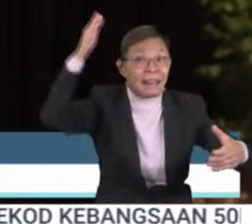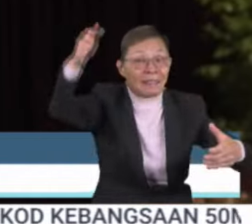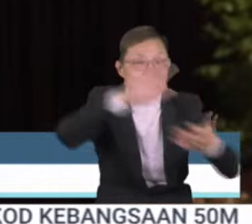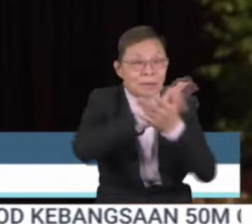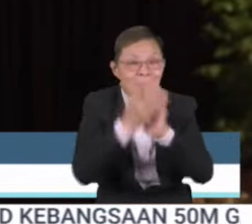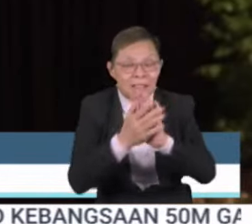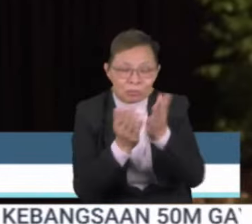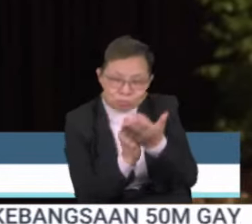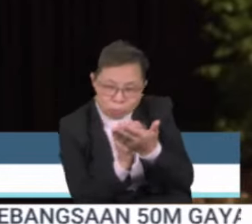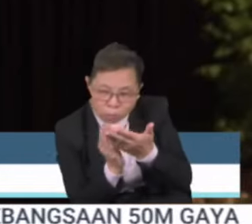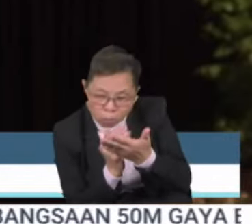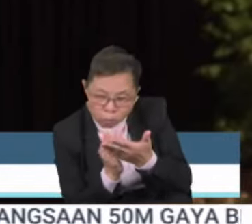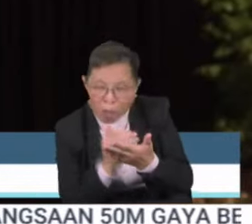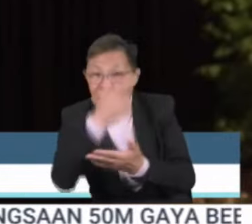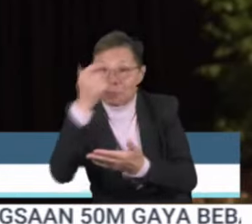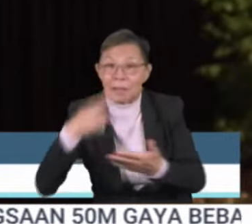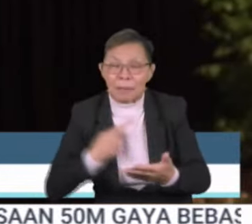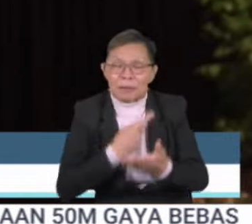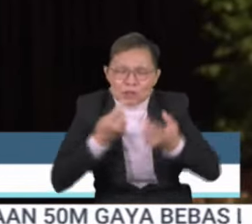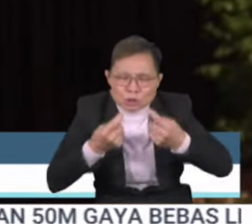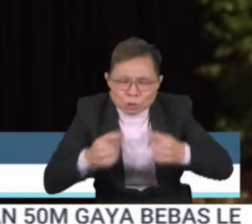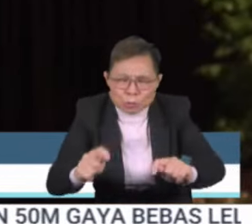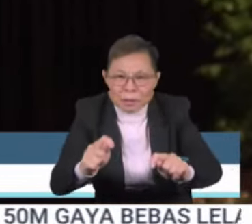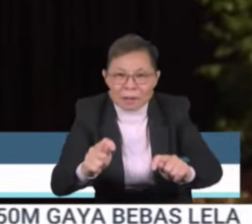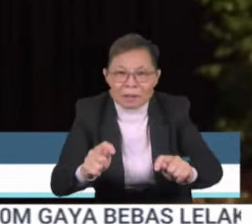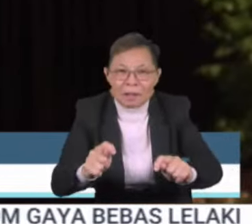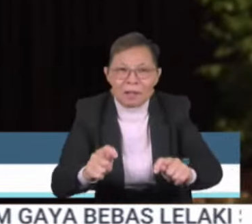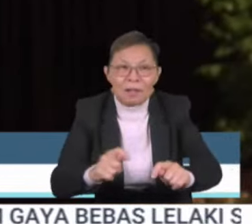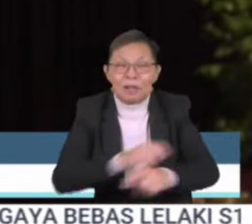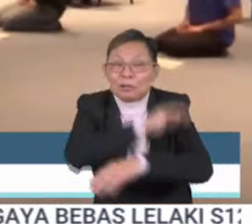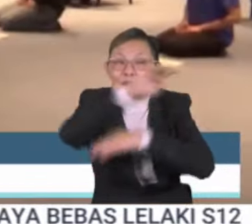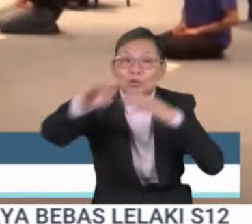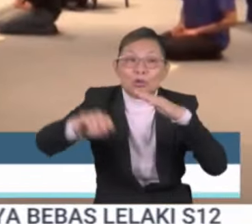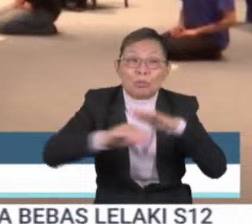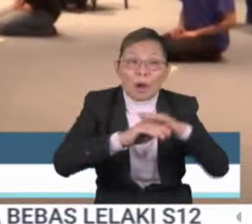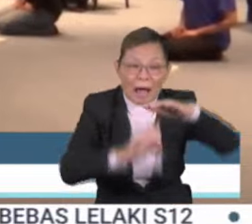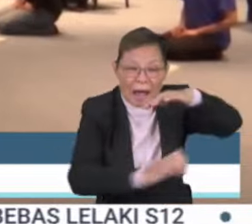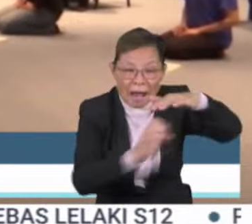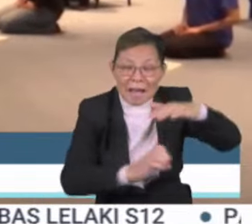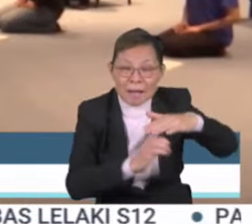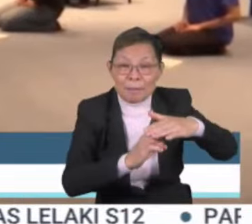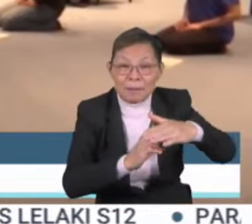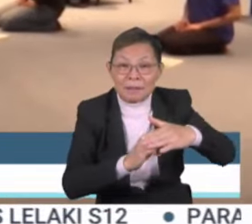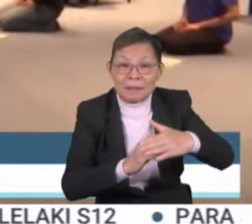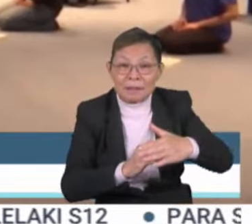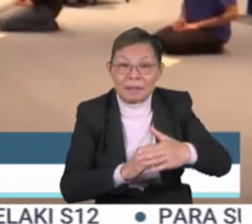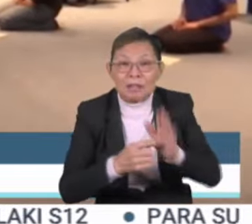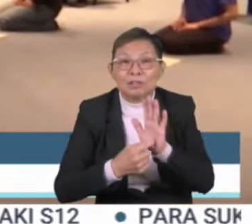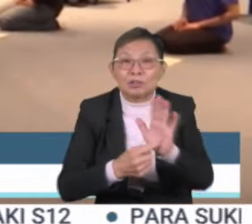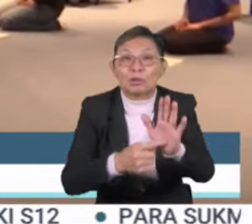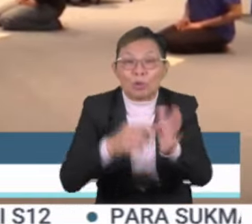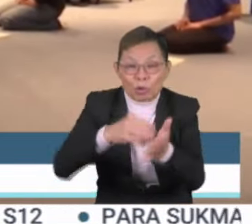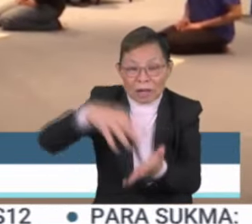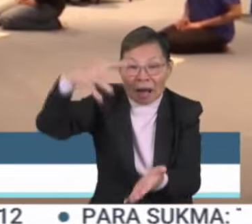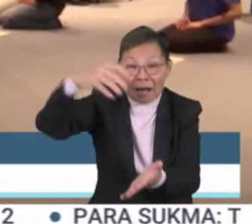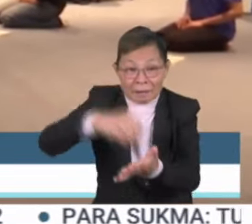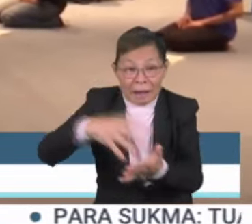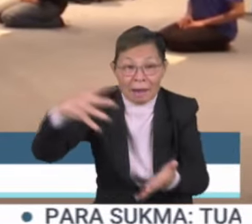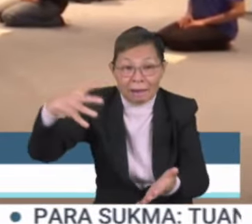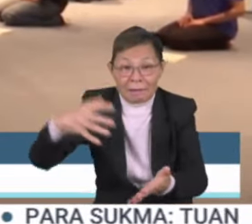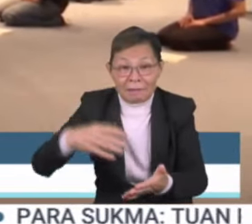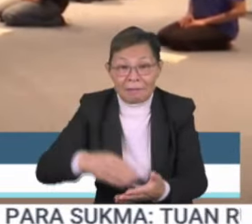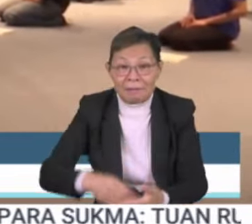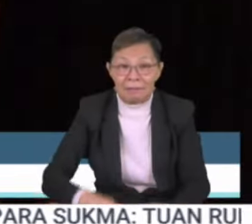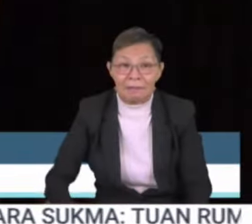menjadikan satu rujukan, kerana kami cuba untuk mengisi setiap elemen bangsawan itu dalam persembahan bangsawan Mustika Bumi sekarang